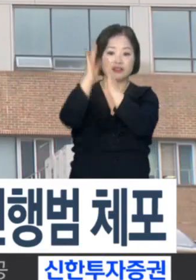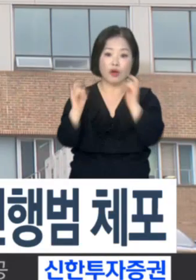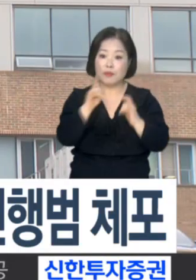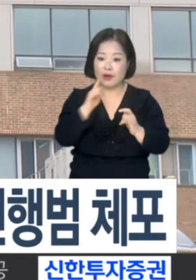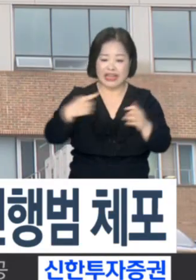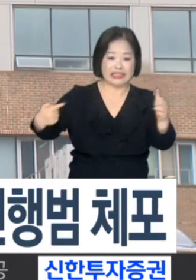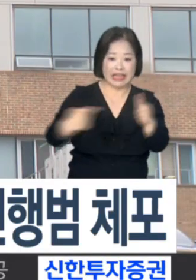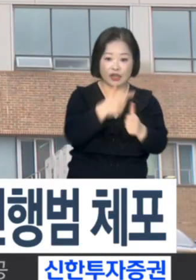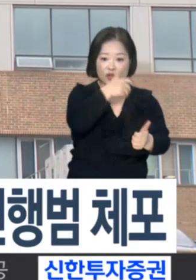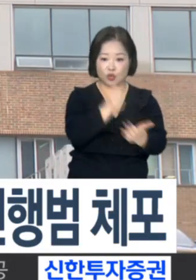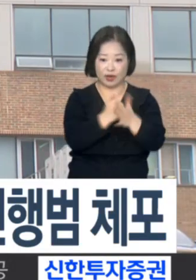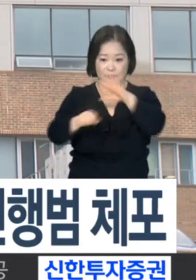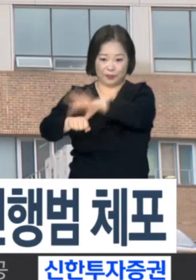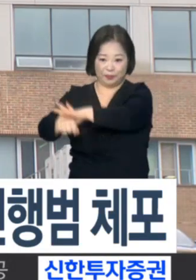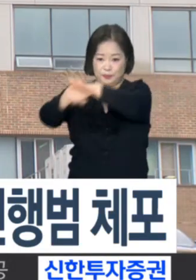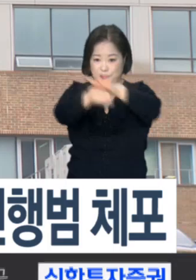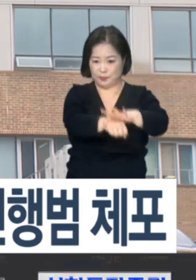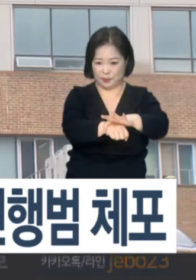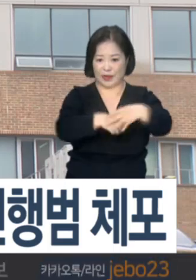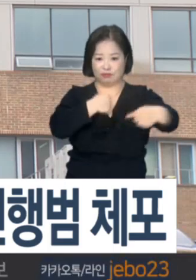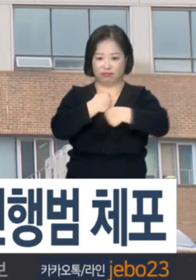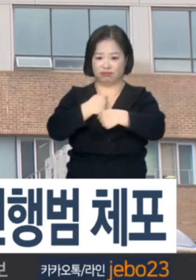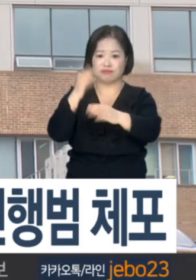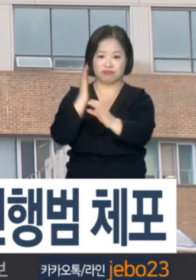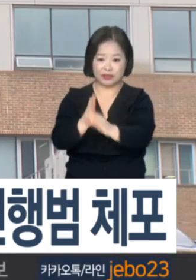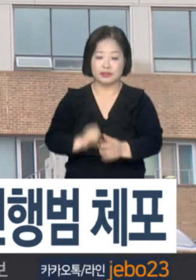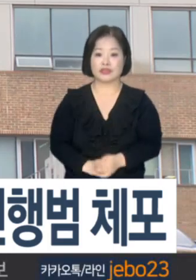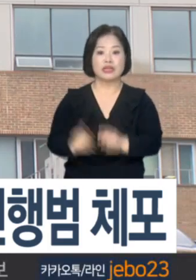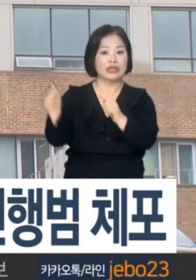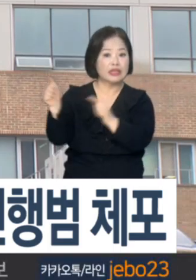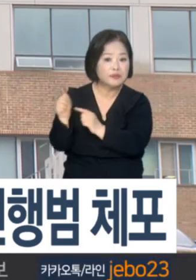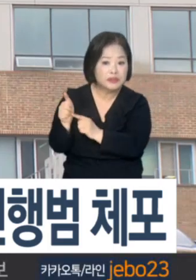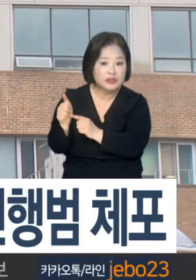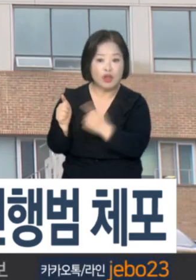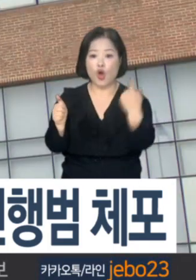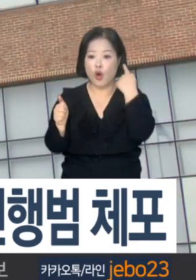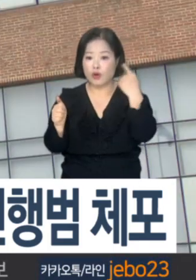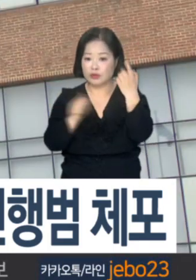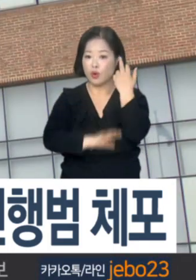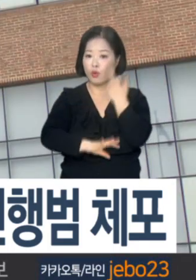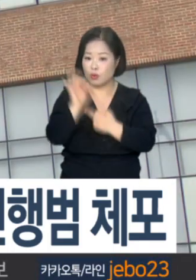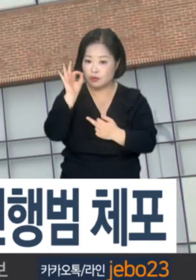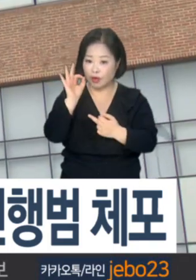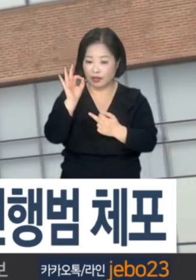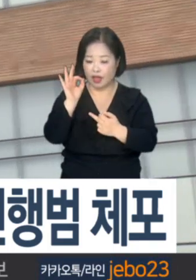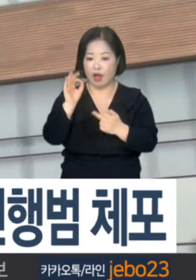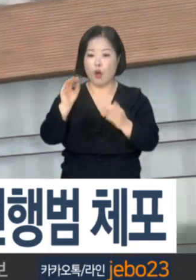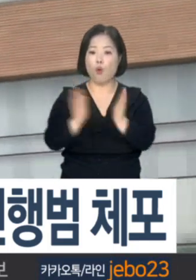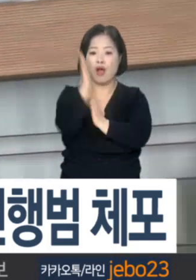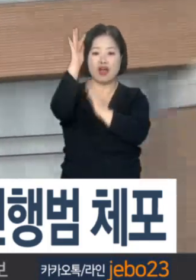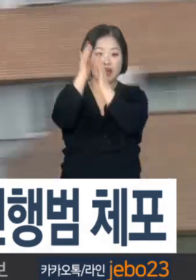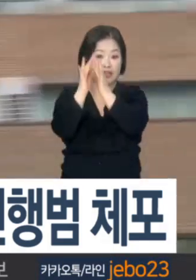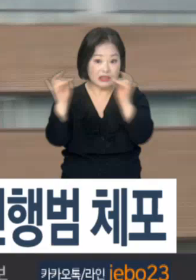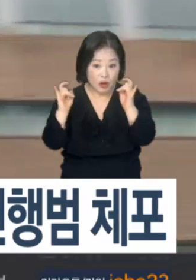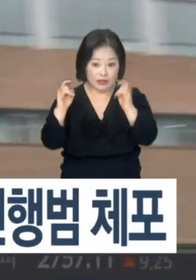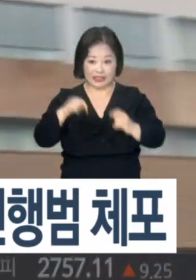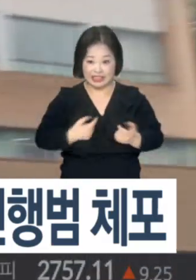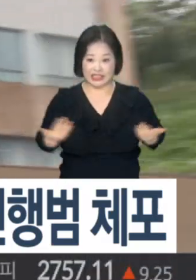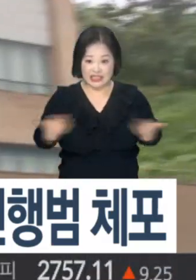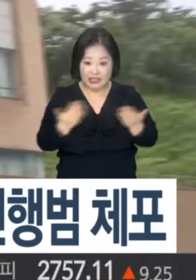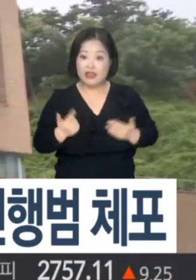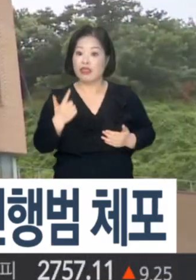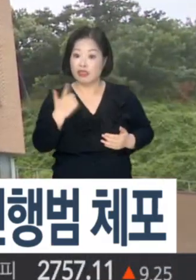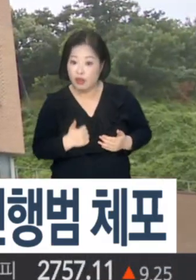살인 혐의로 A씨를 현행범으로 체포해서 조사하고 있습니다. A씨는 어제 오전 11시쯤 화성시 서신면에 자신이